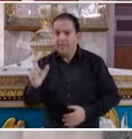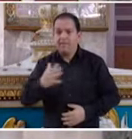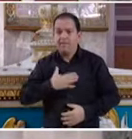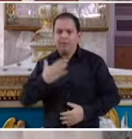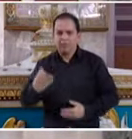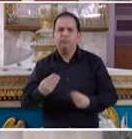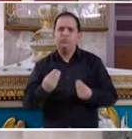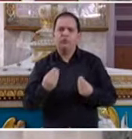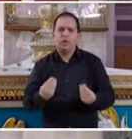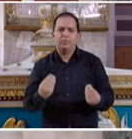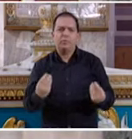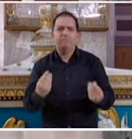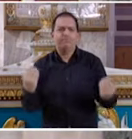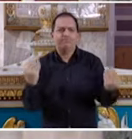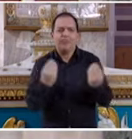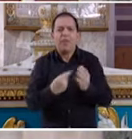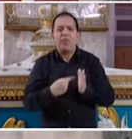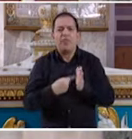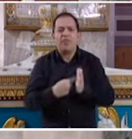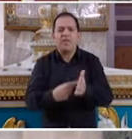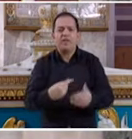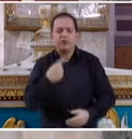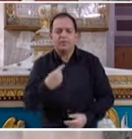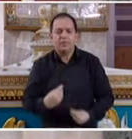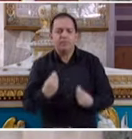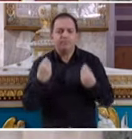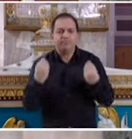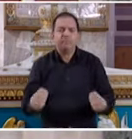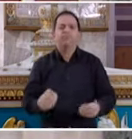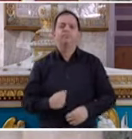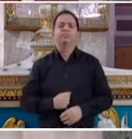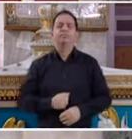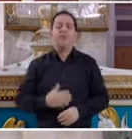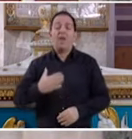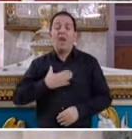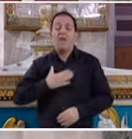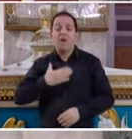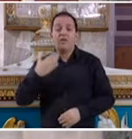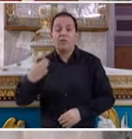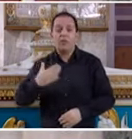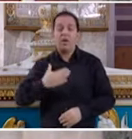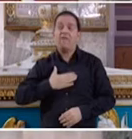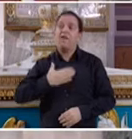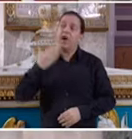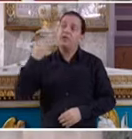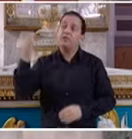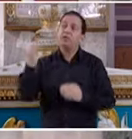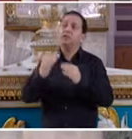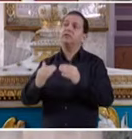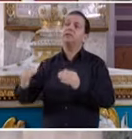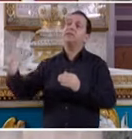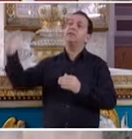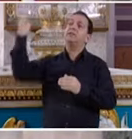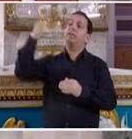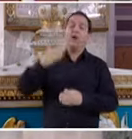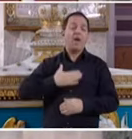ζωής. Ευχαριστώ και ευχαριστία λοιπόν. Ευχαριστώ σοι Κύριε, ευχαριστώ